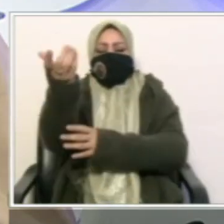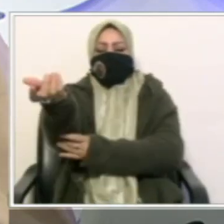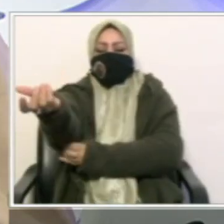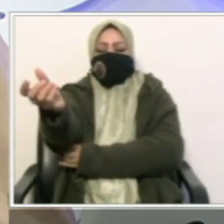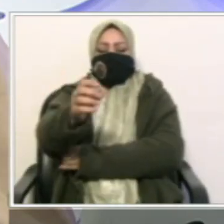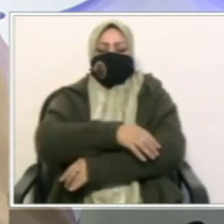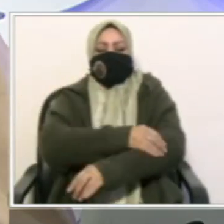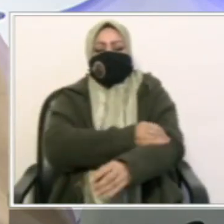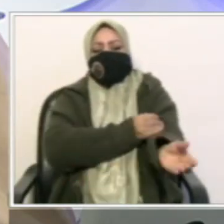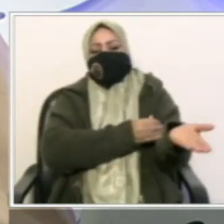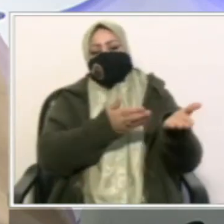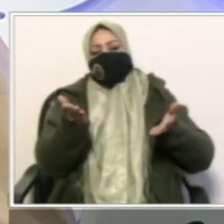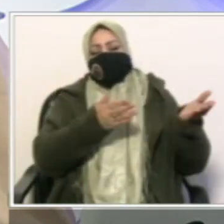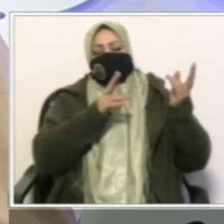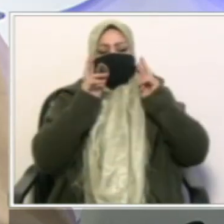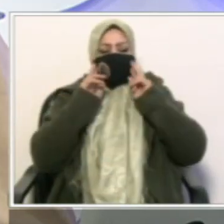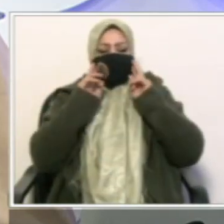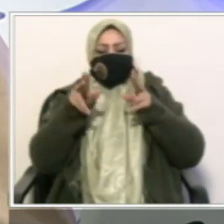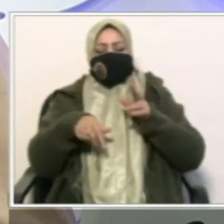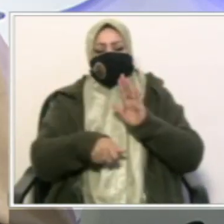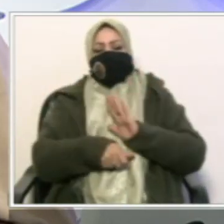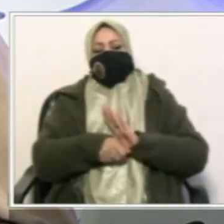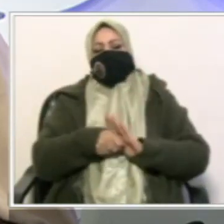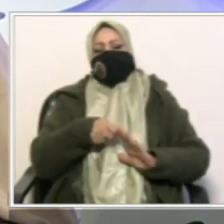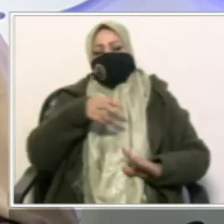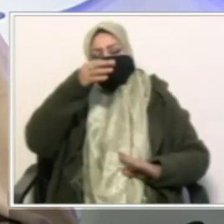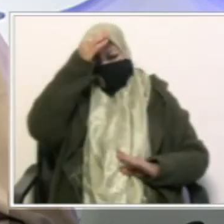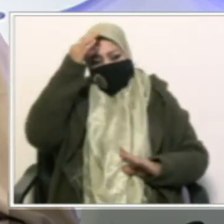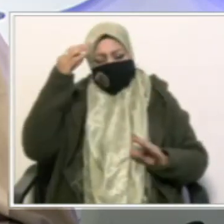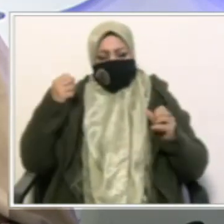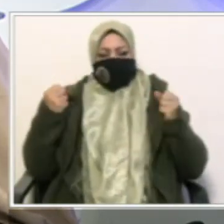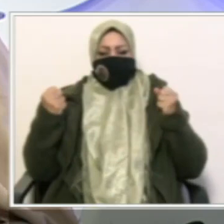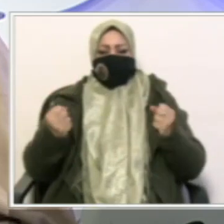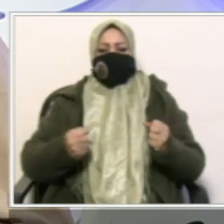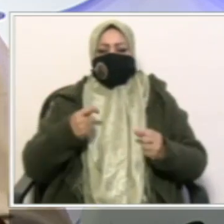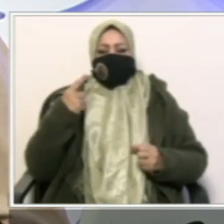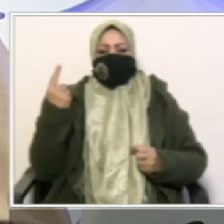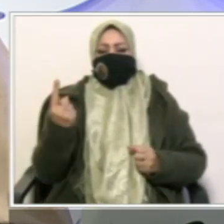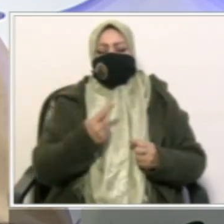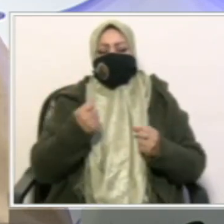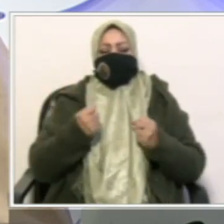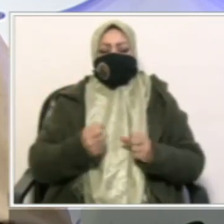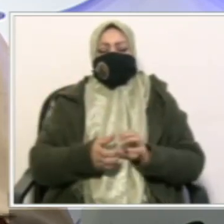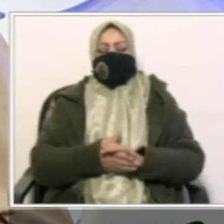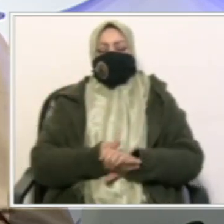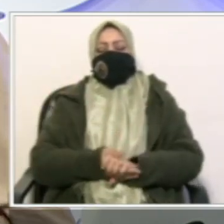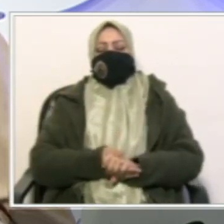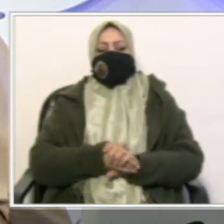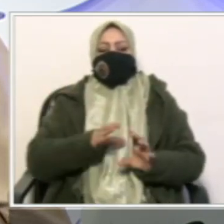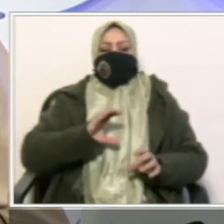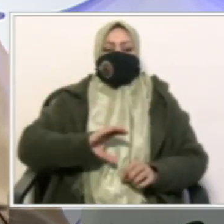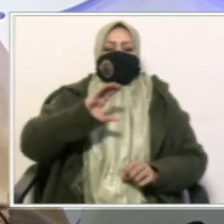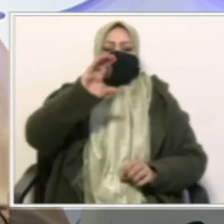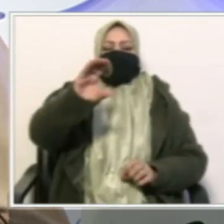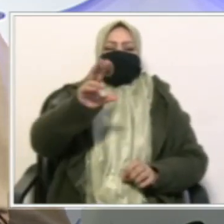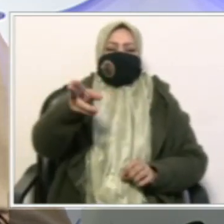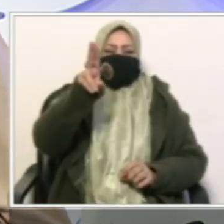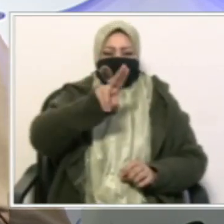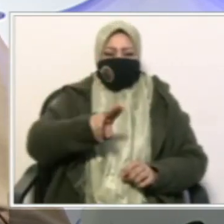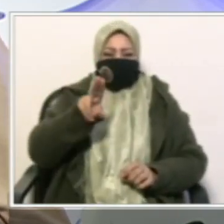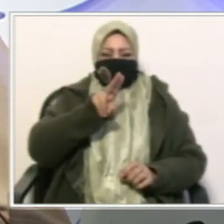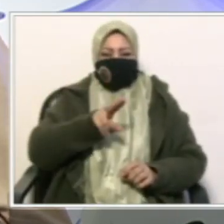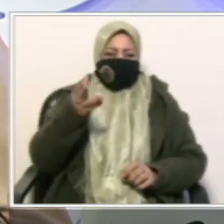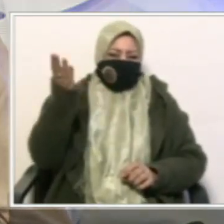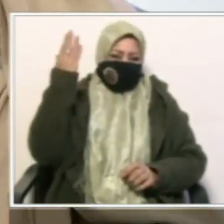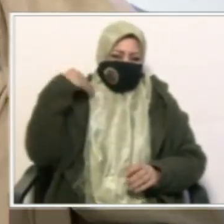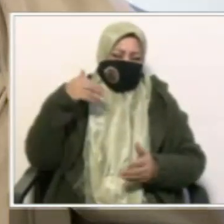الله وقدرته في الجواب عن بعض الأسئلة التي بقيت في الدرس الماضي أو في